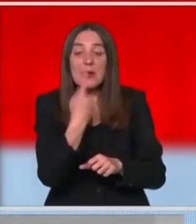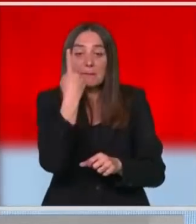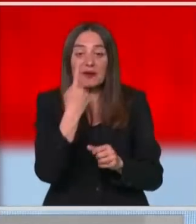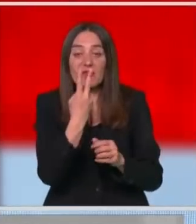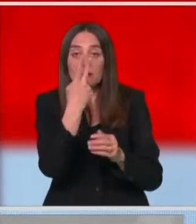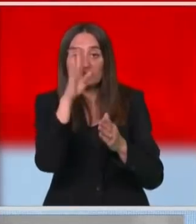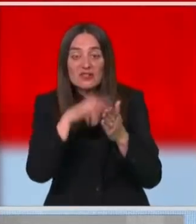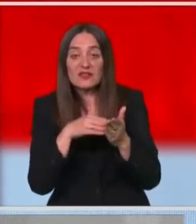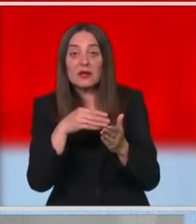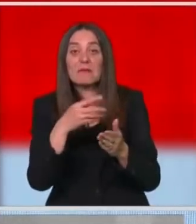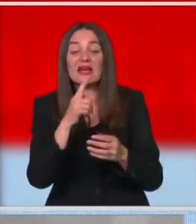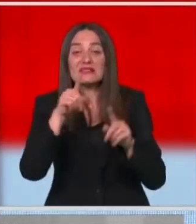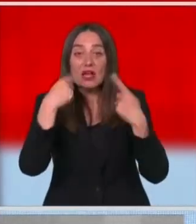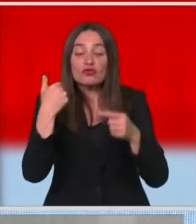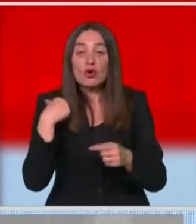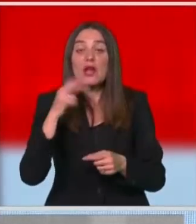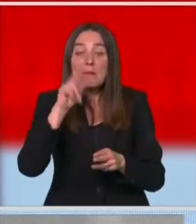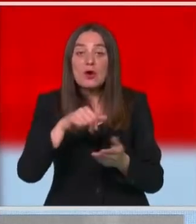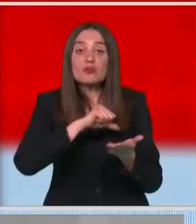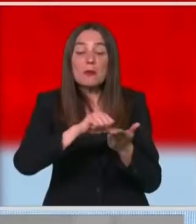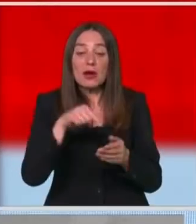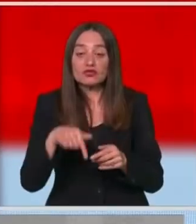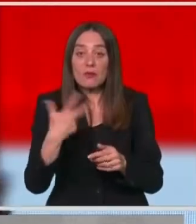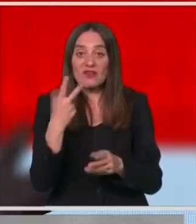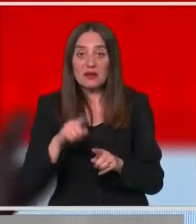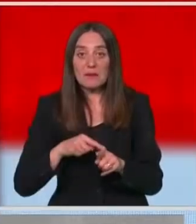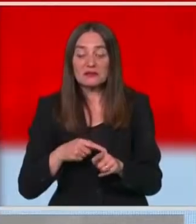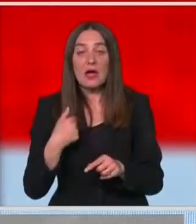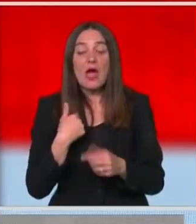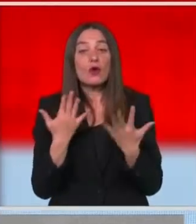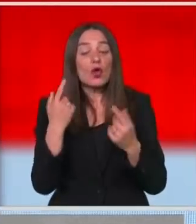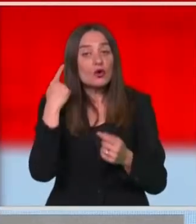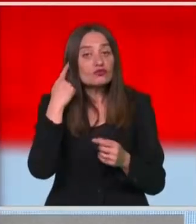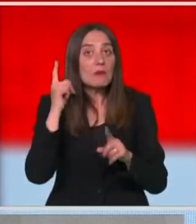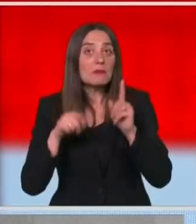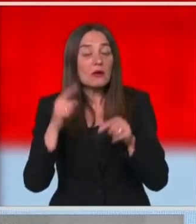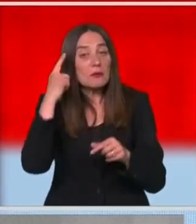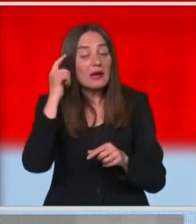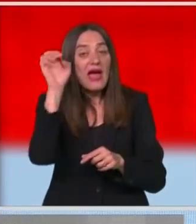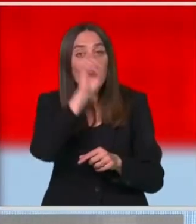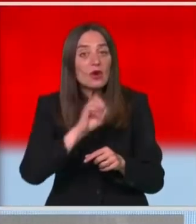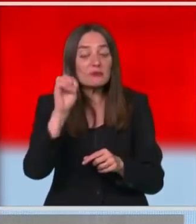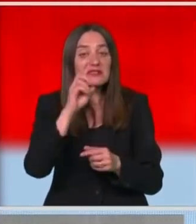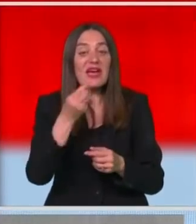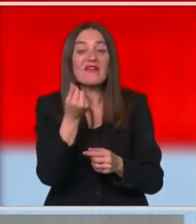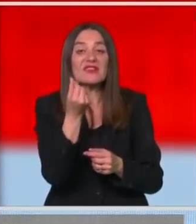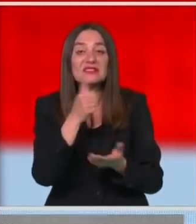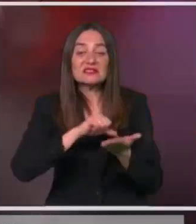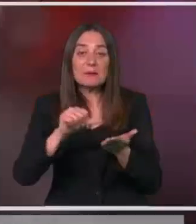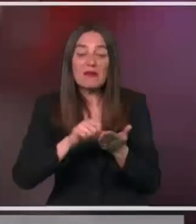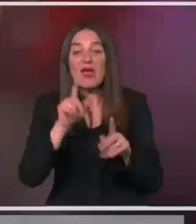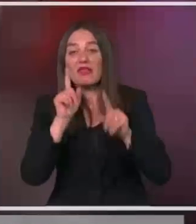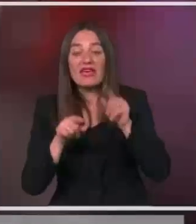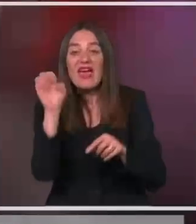kvartalom sljedeće godine moći da plaćamo ono što nismo platili u ova tri mjeseca? Ja koliko čujem neke pretpostavke Evropske investicione banke,